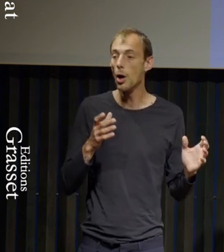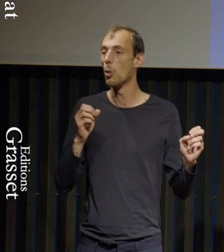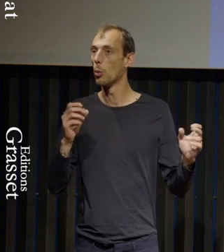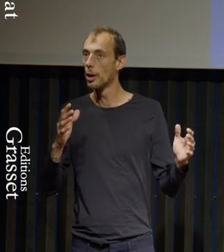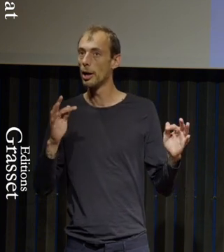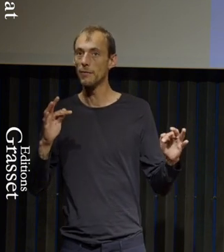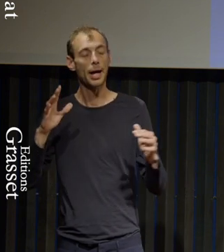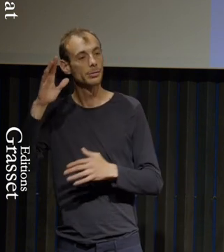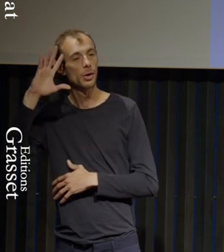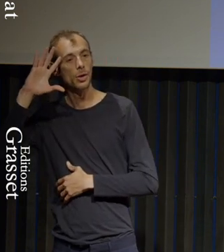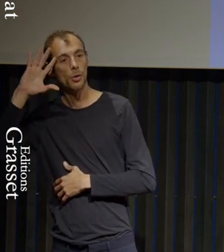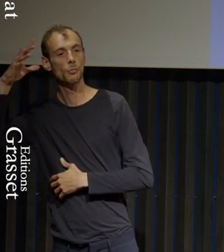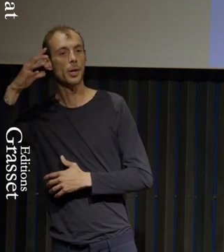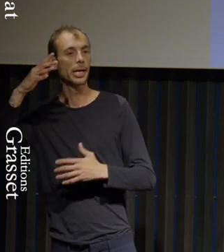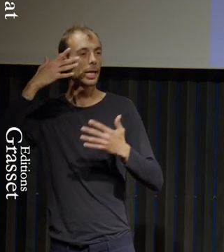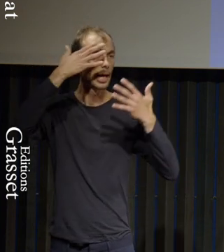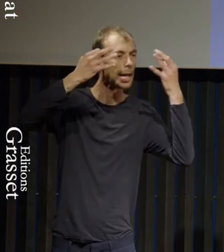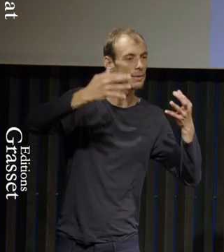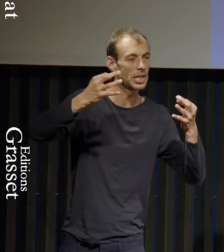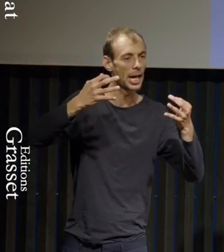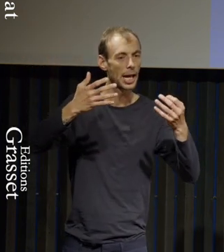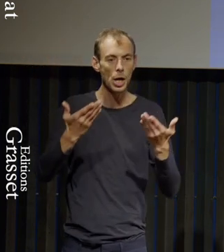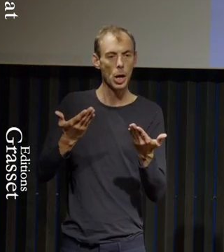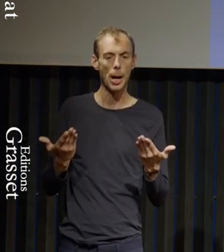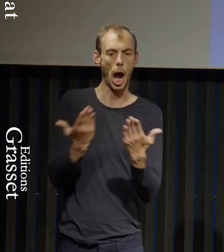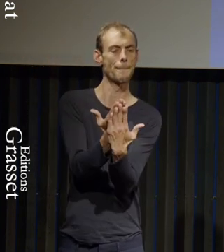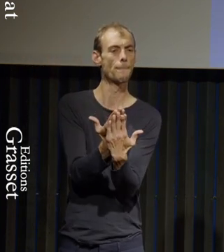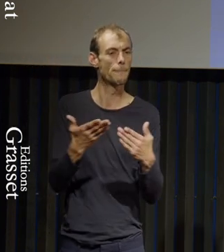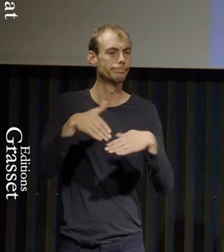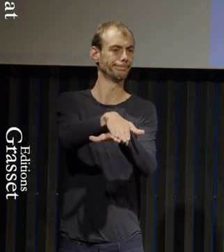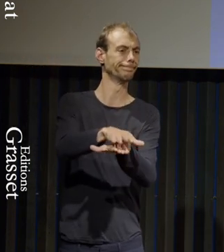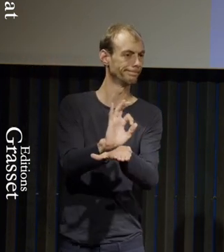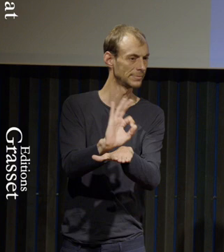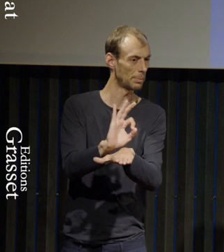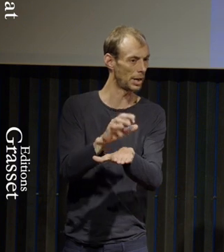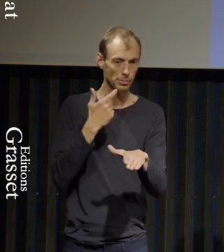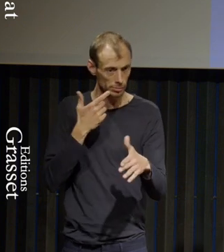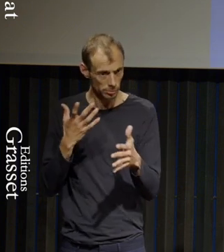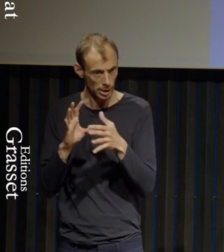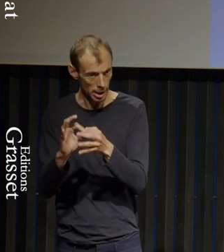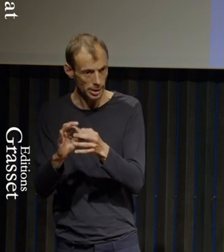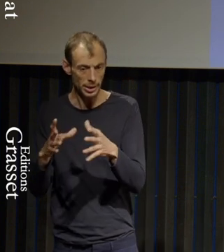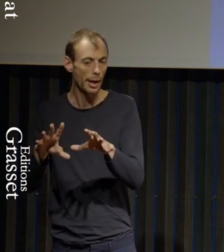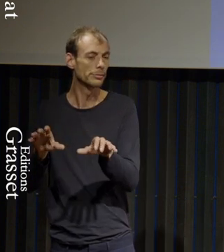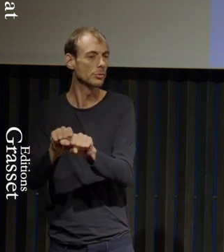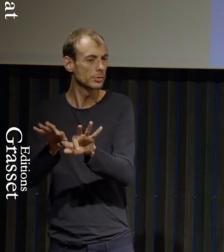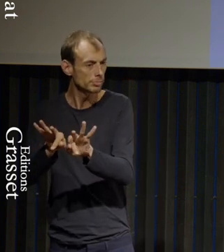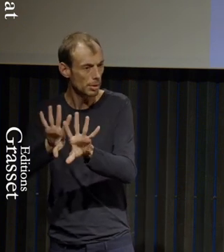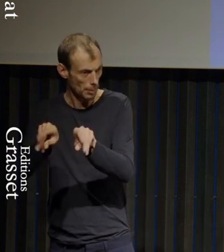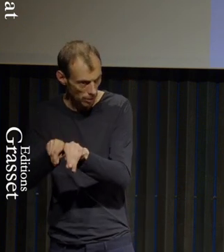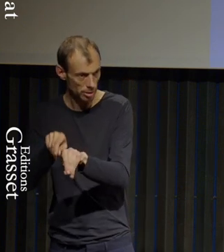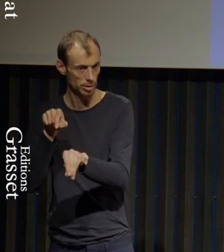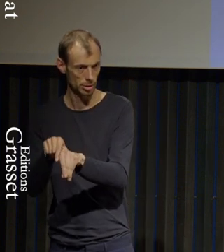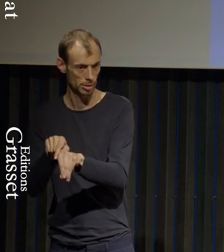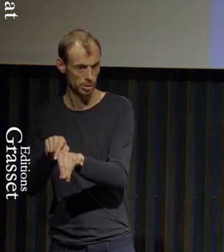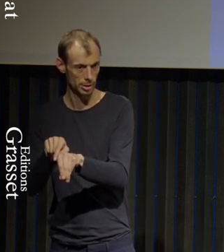lien de superposition, c'est un lien de parenté. Ce lien de parenté, il s'inscrit dans notre ADN, et cet ADN, il remonte aux